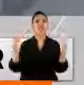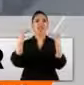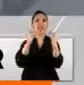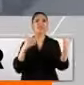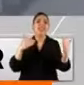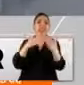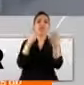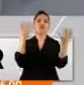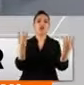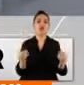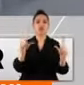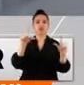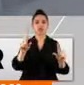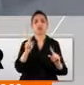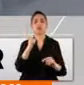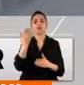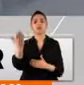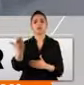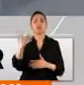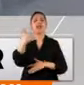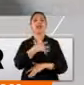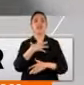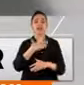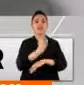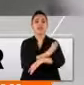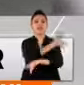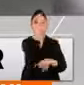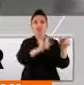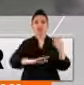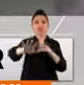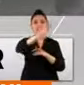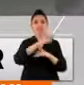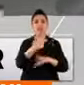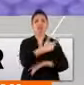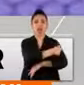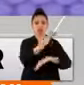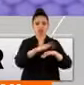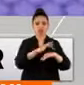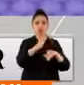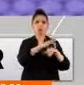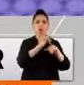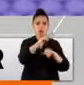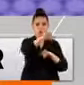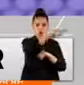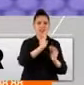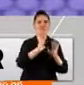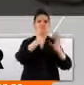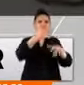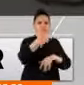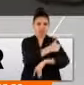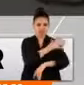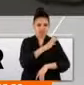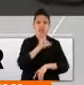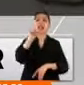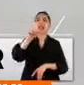çekti. Kendi vatandaşlarını aşılayacak miktarda doza ulaşan ülkelerin fazla aşılarını ihtiyaç